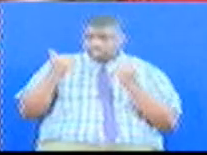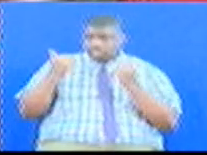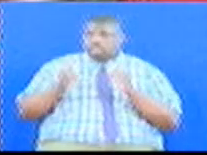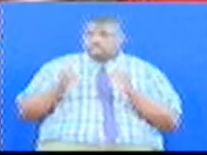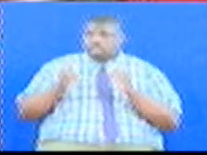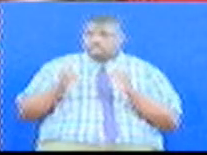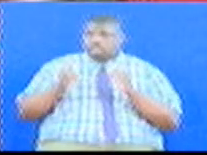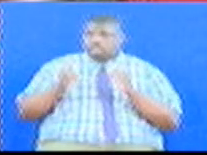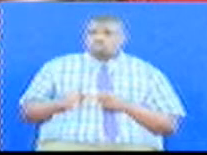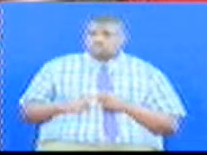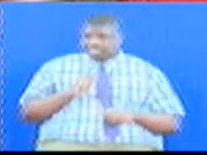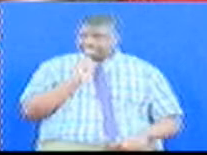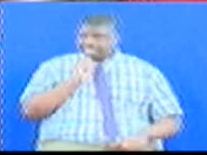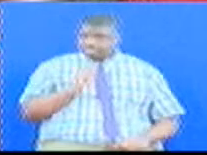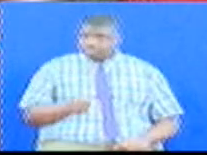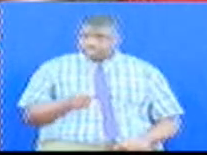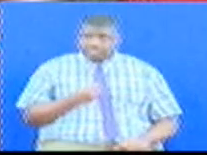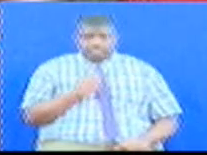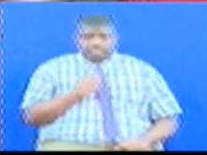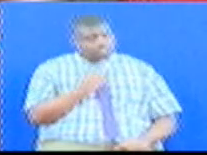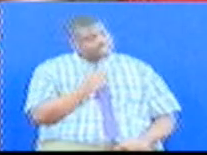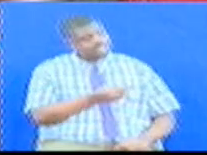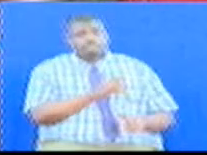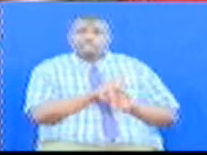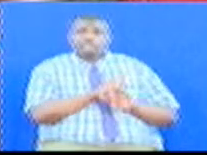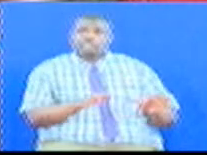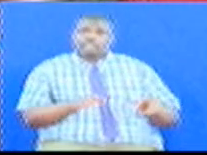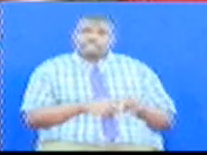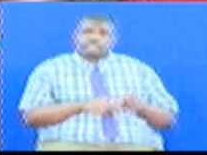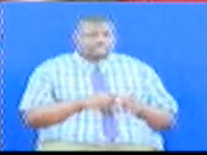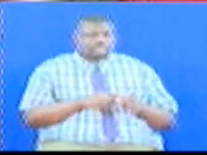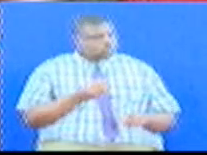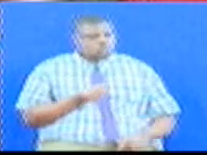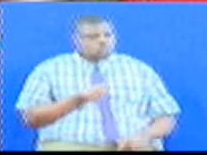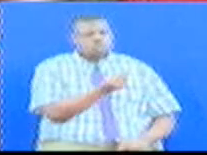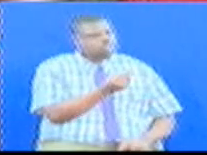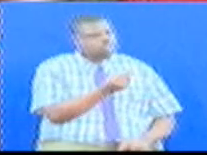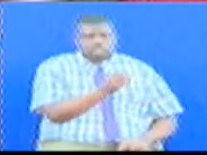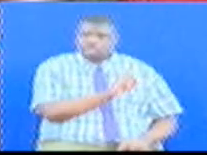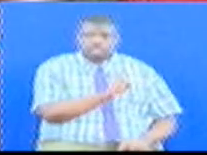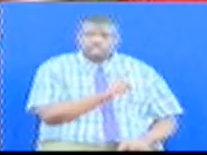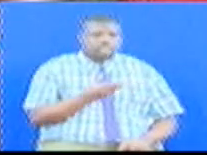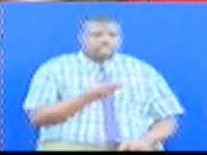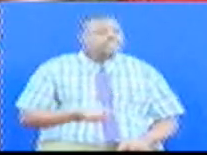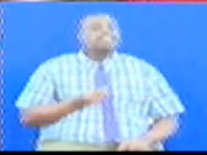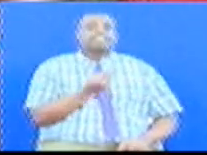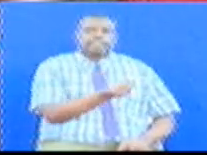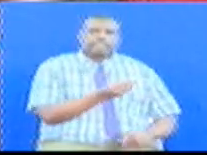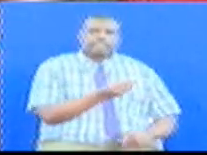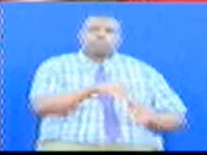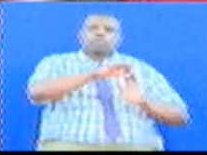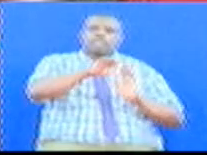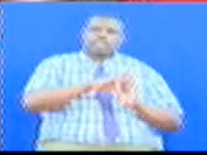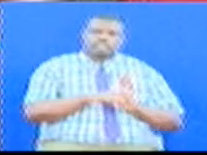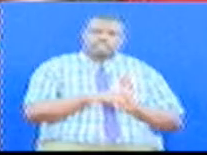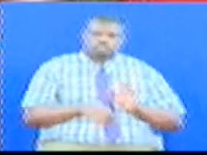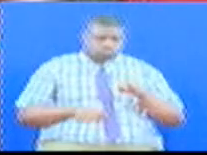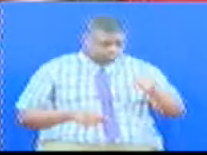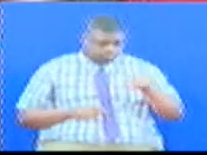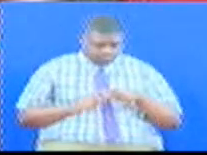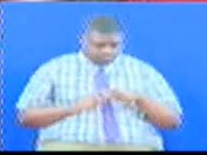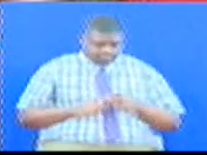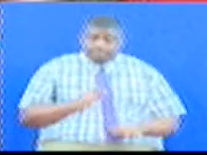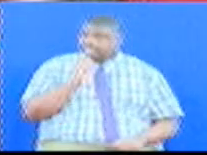Mheshimiwa Naibu Speaker, wamesema sio kwamba hawatoshtakiwa, ila watashtakiwa kwa utaratibu huo. Kwa kuwa